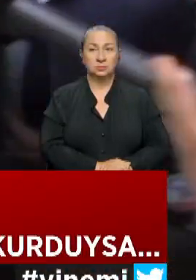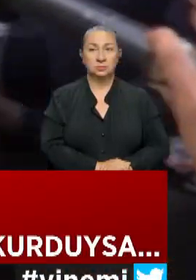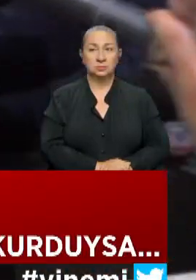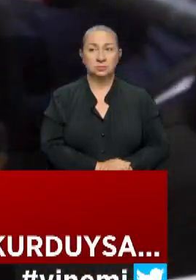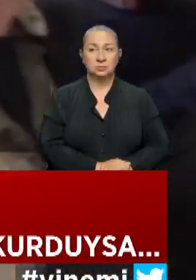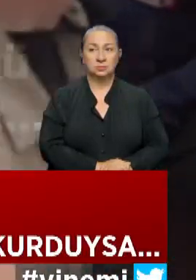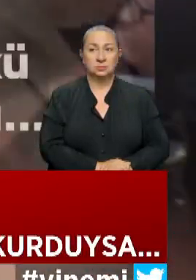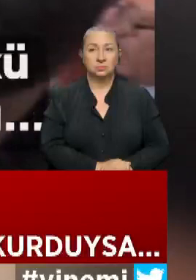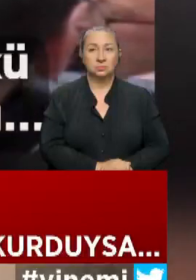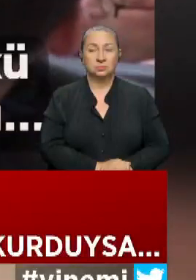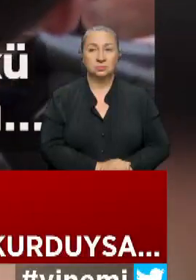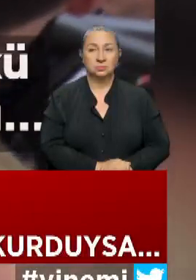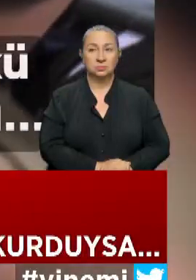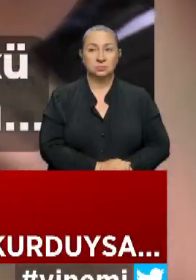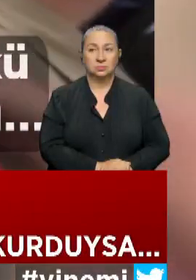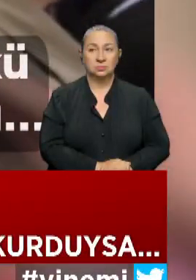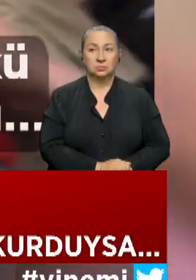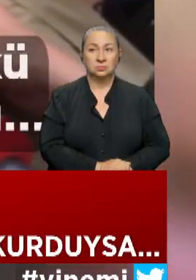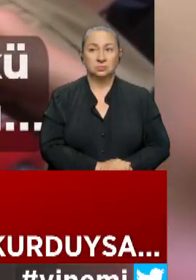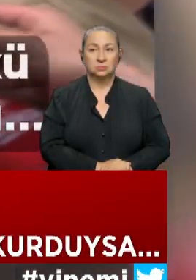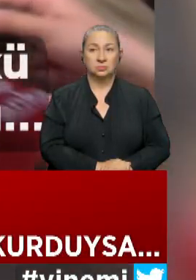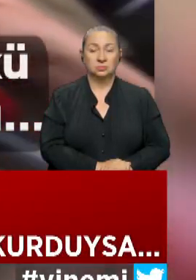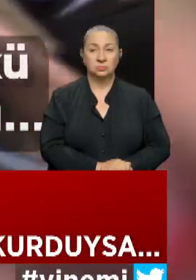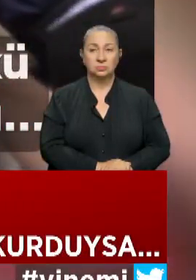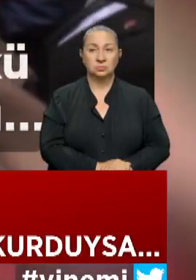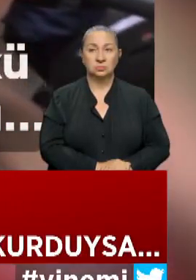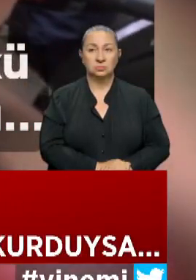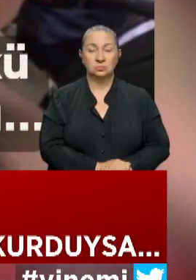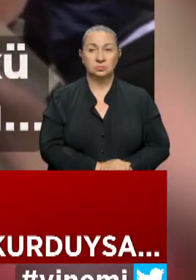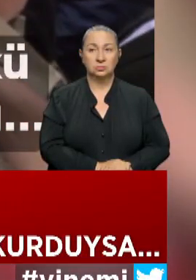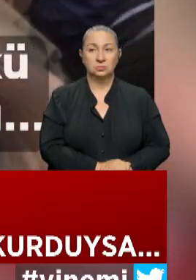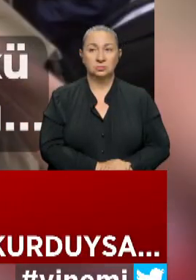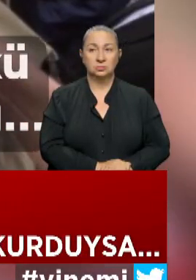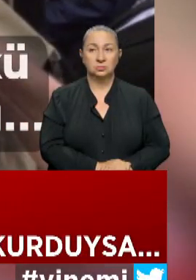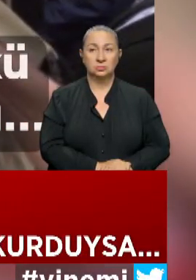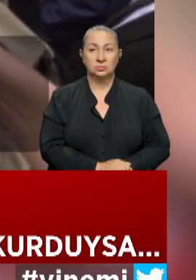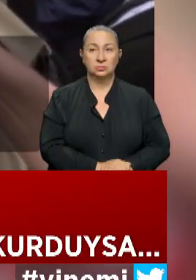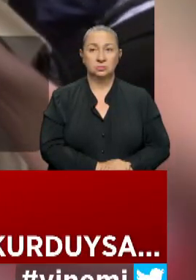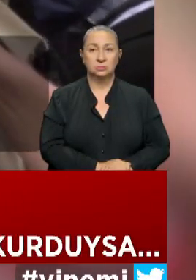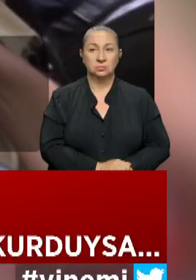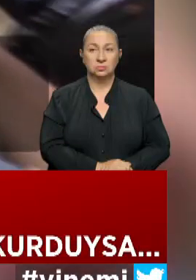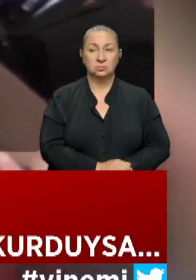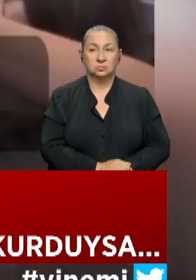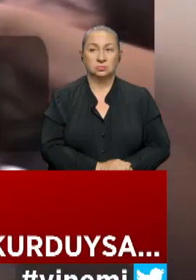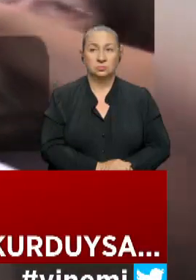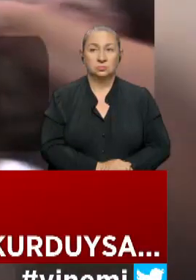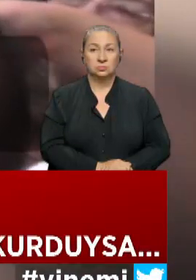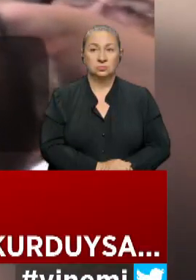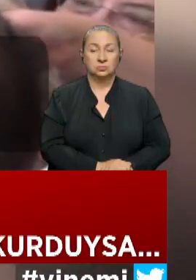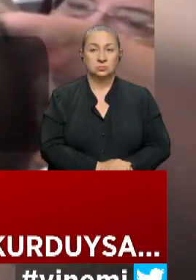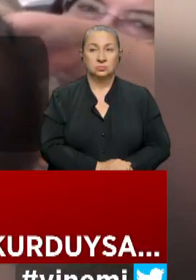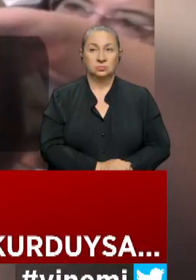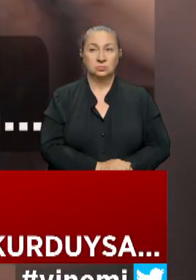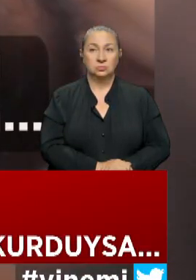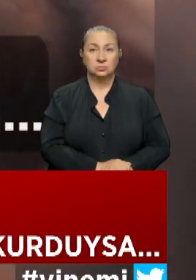Allah belasını versin. Kim yapıysa bela versin. Amin. Evet, çünkü tamam. Kanımızı emen o bize. Doruk çocukumuzu mezarlara koyuyor o. Televizyonu